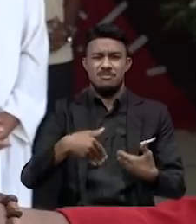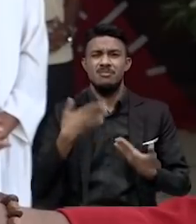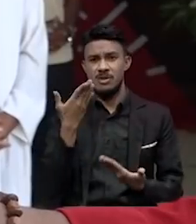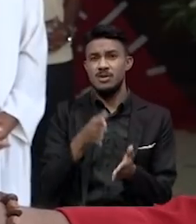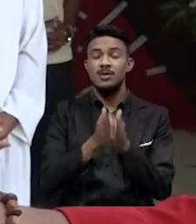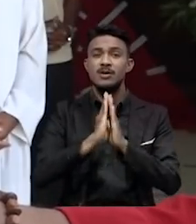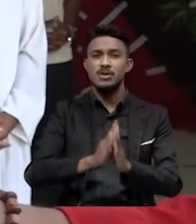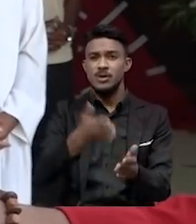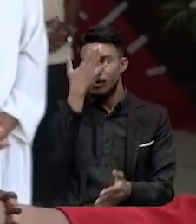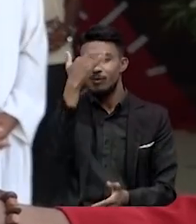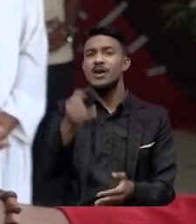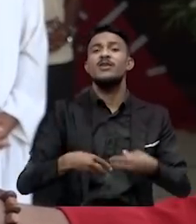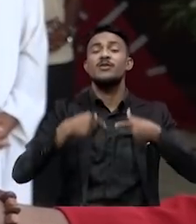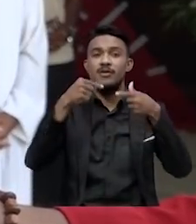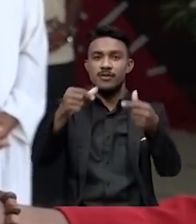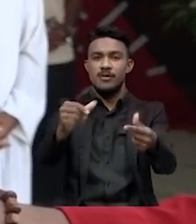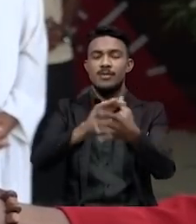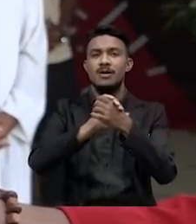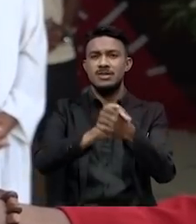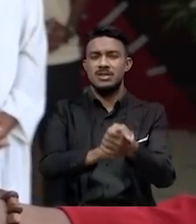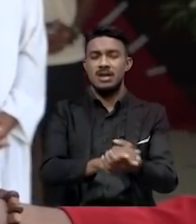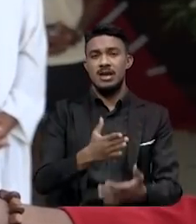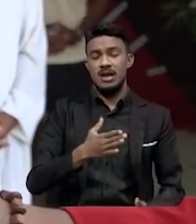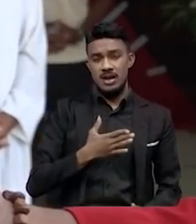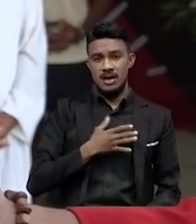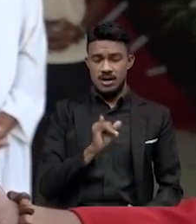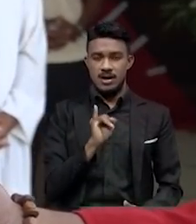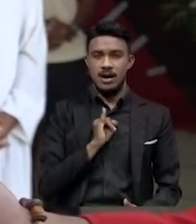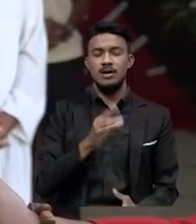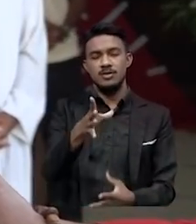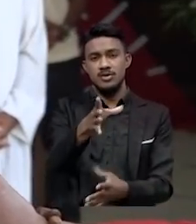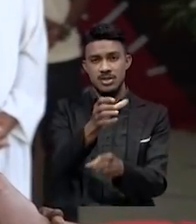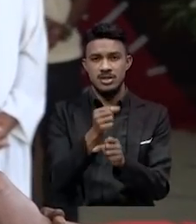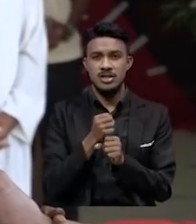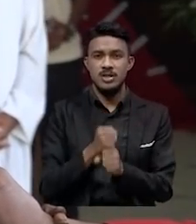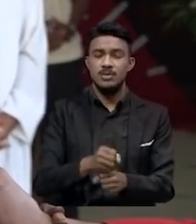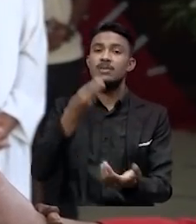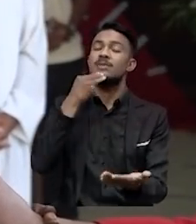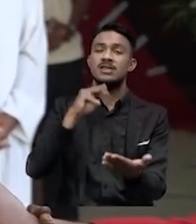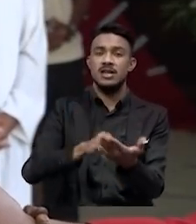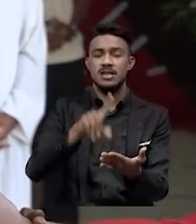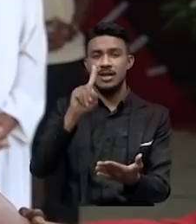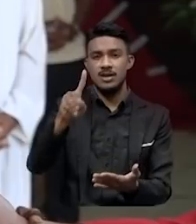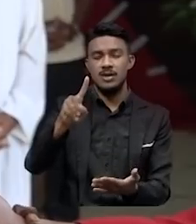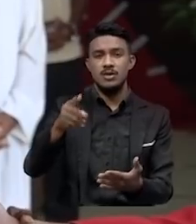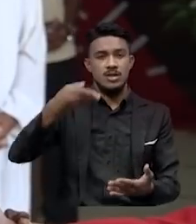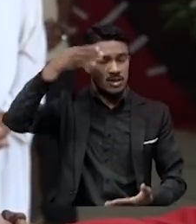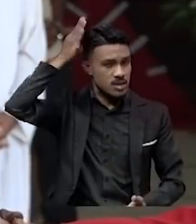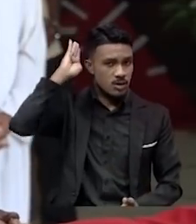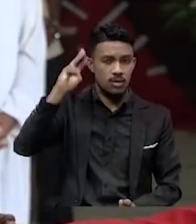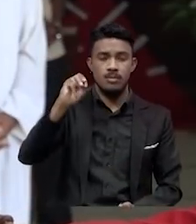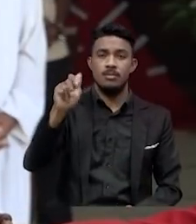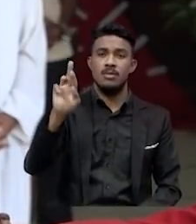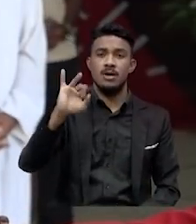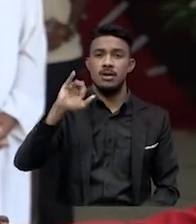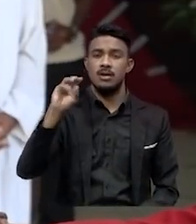tambazan. Au foi simu mensagem ida usu Monsenhor Marino, nebe uluk mo suze José Marino,